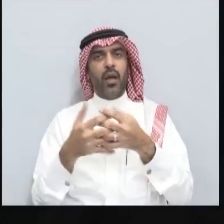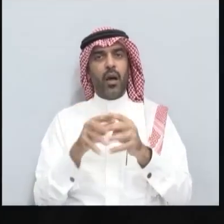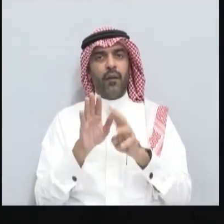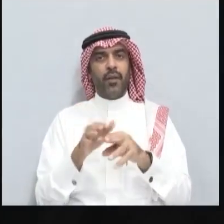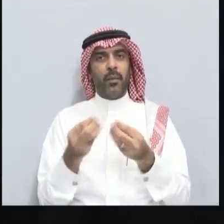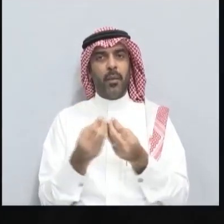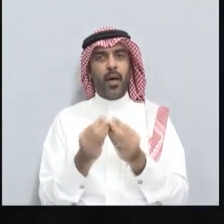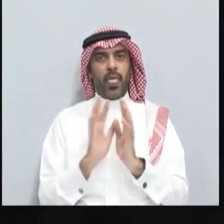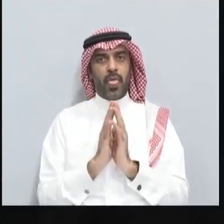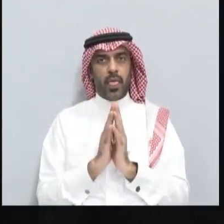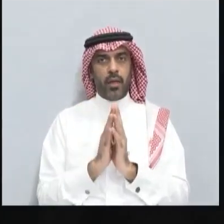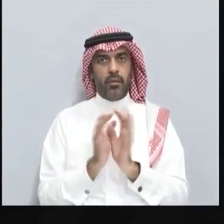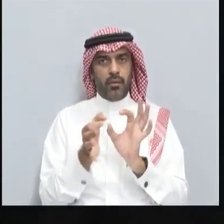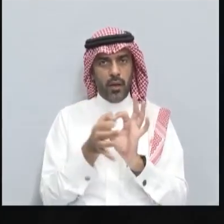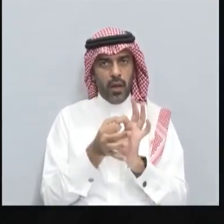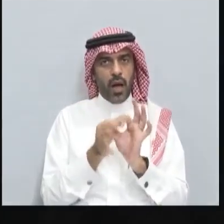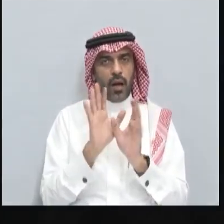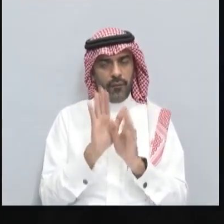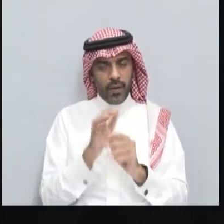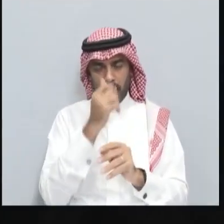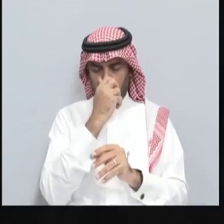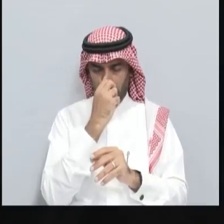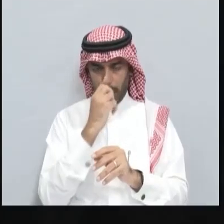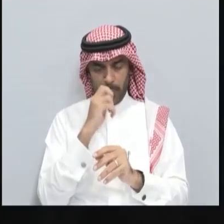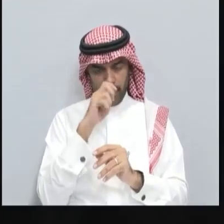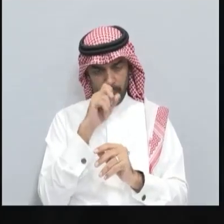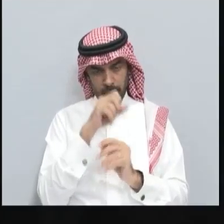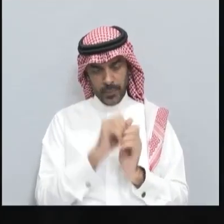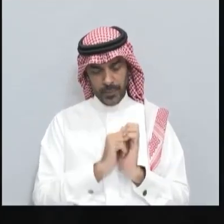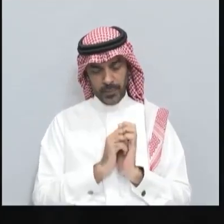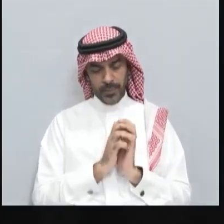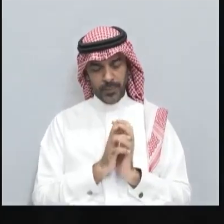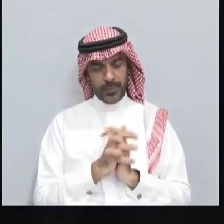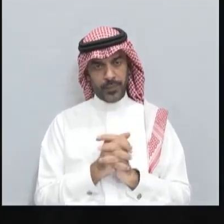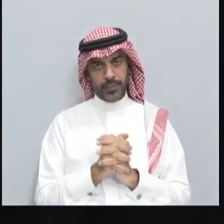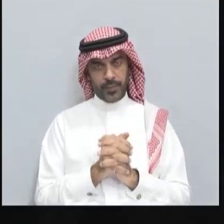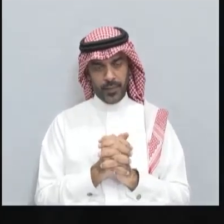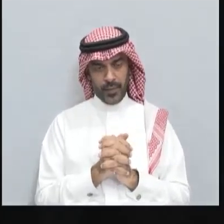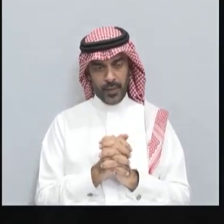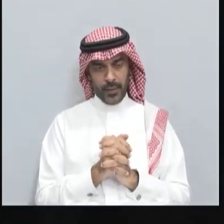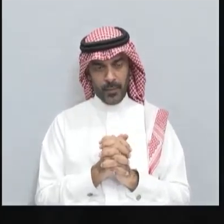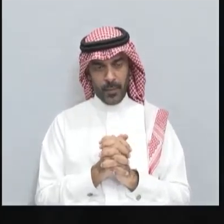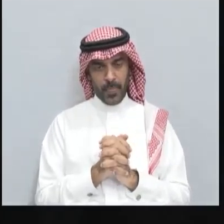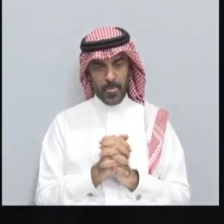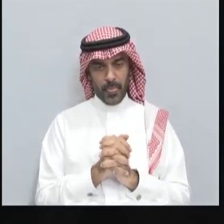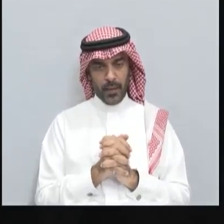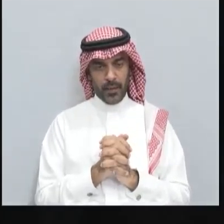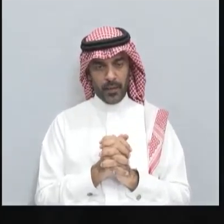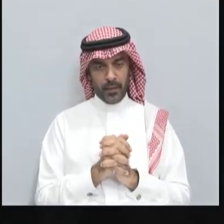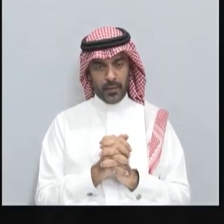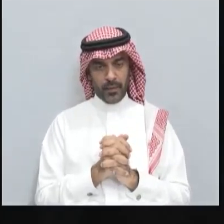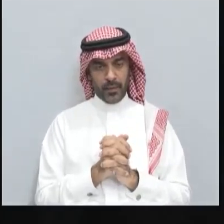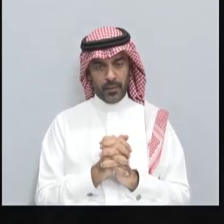البراكين المتشكله لدي او نوع المعالم الجيولوجيه التي سوف تحصل عندنا لكن في جميع الاحوال منطقه